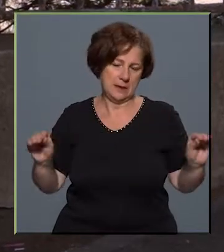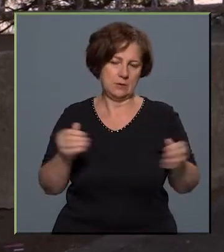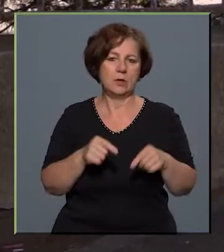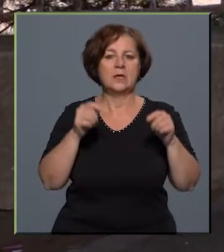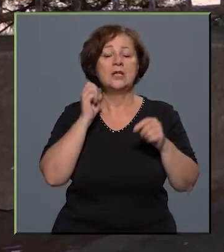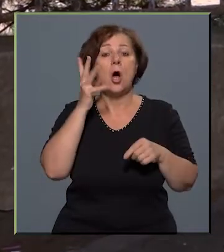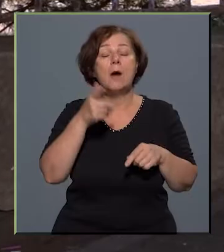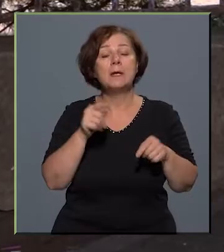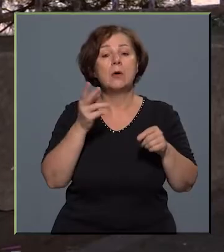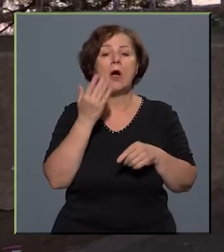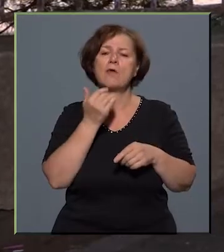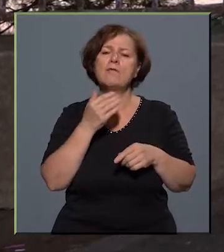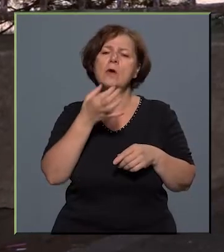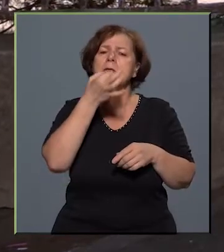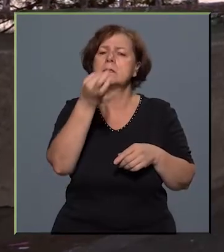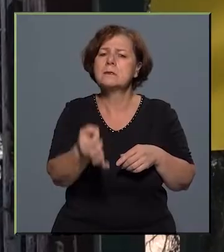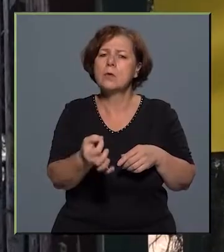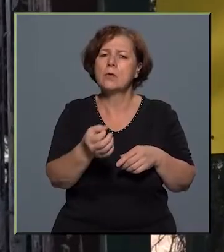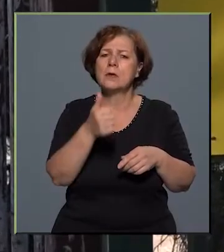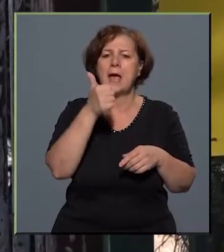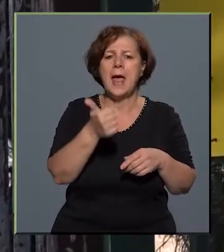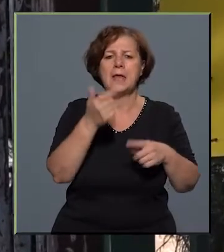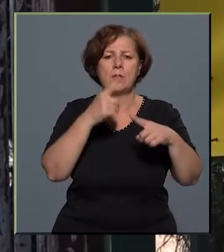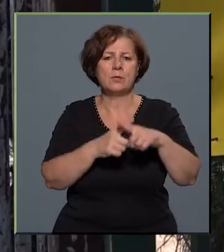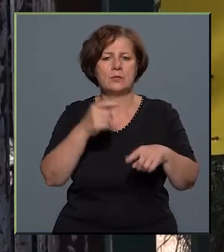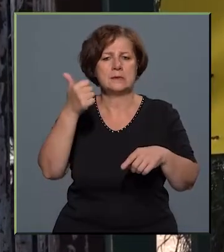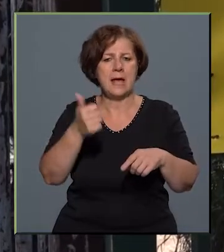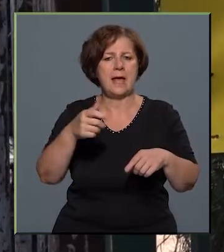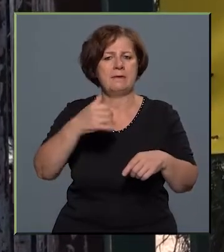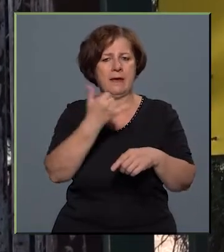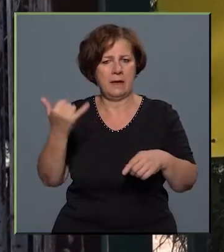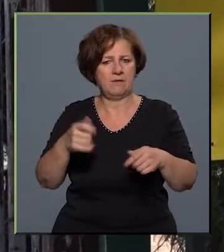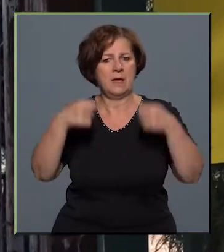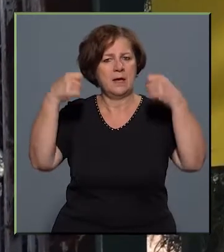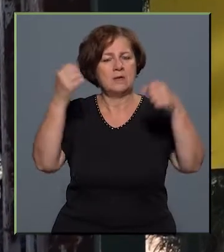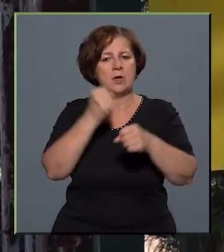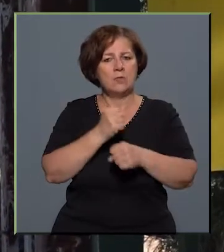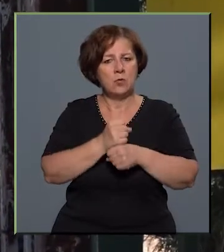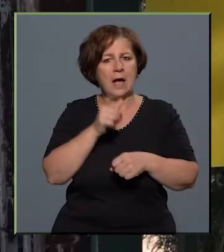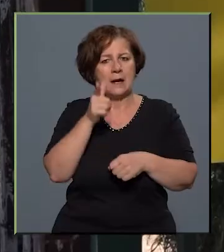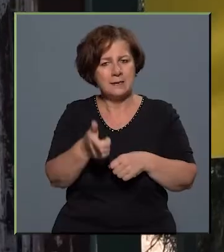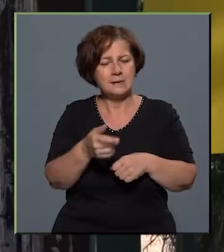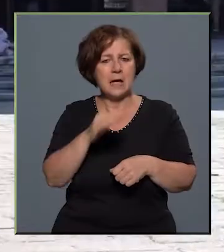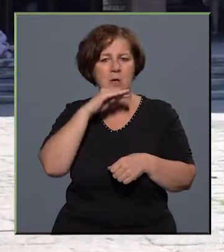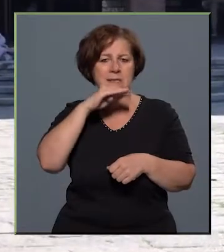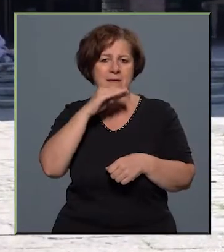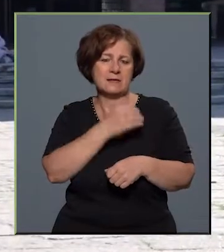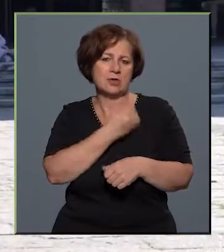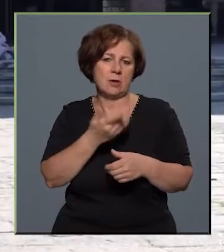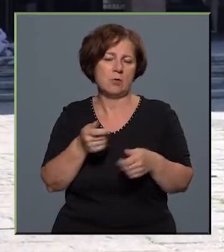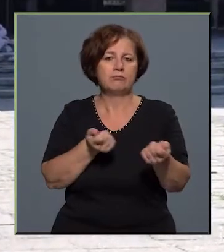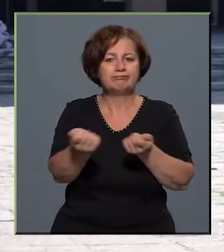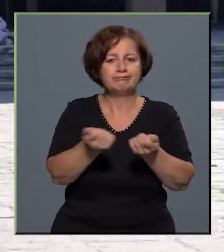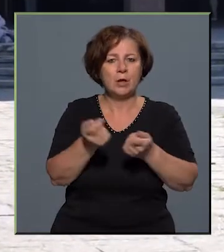és amikor arról volt szó, hogy itt 1+1 évig építési munkálatok lesznek a Szervácius iskolában, akkor úgy egyeztünk meg